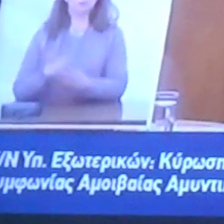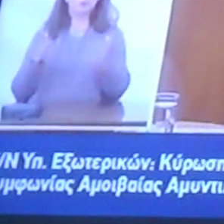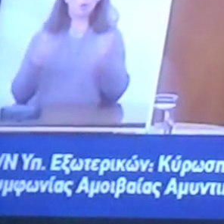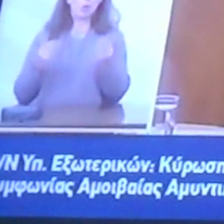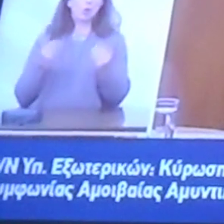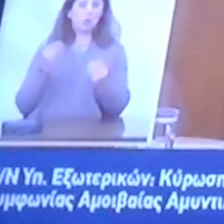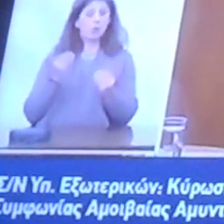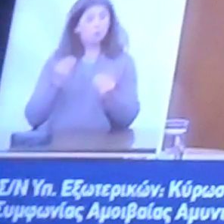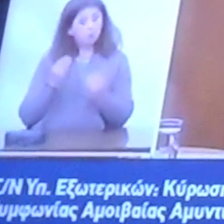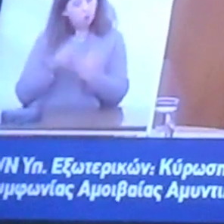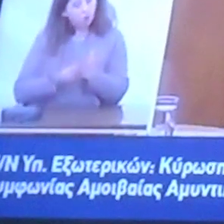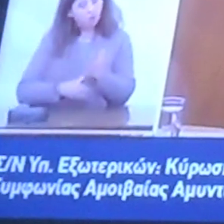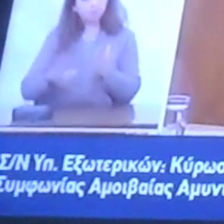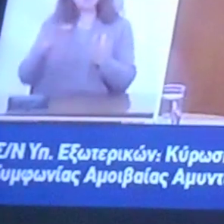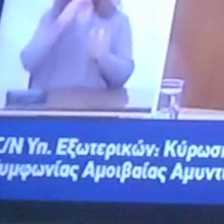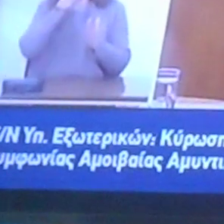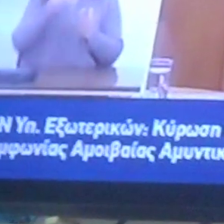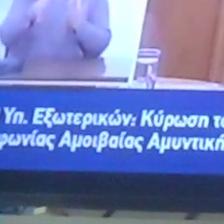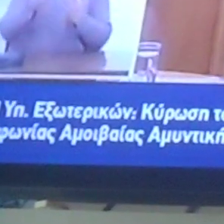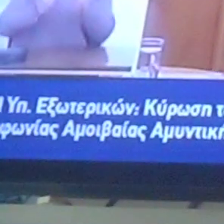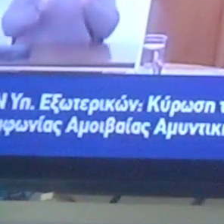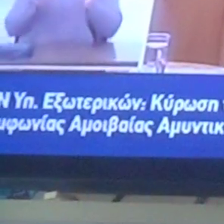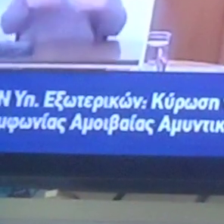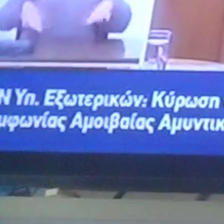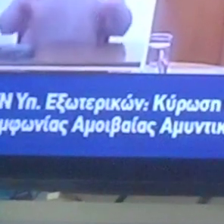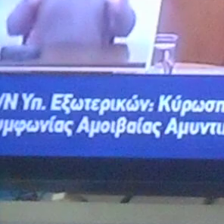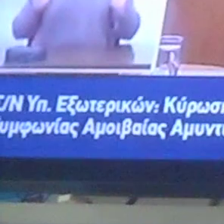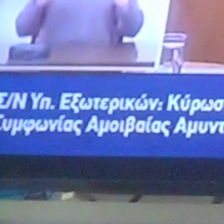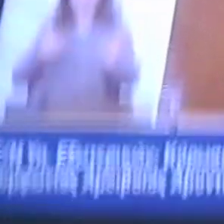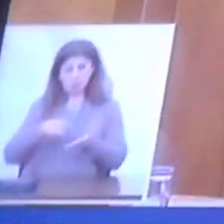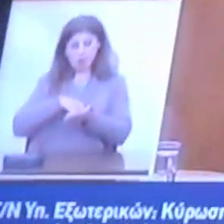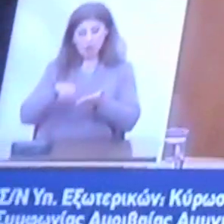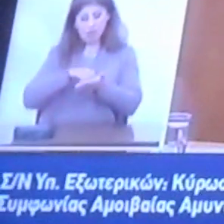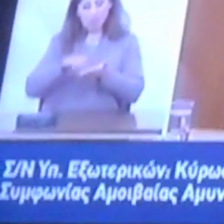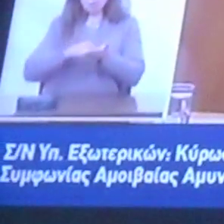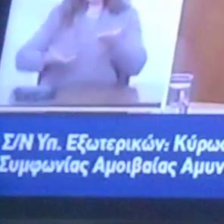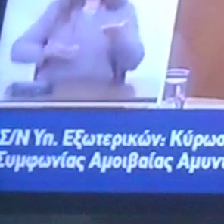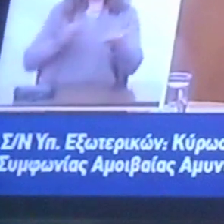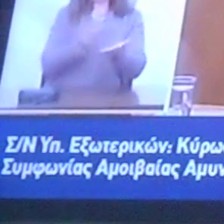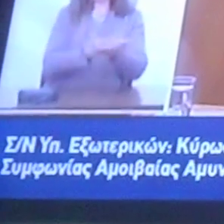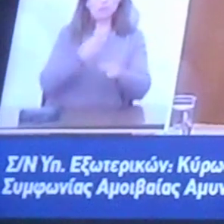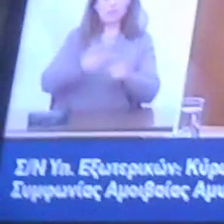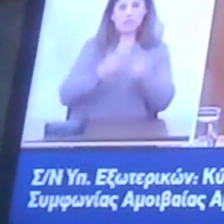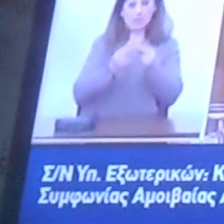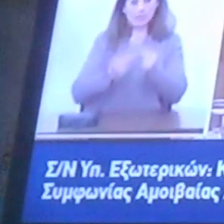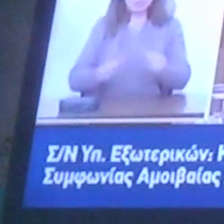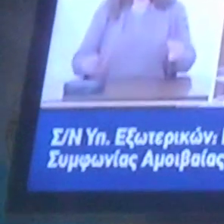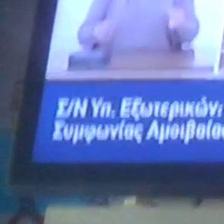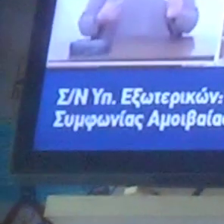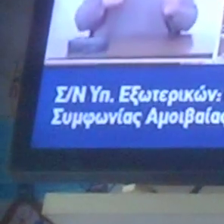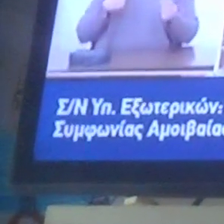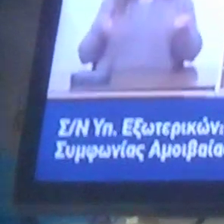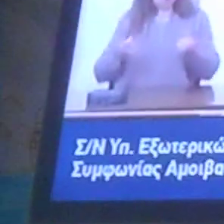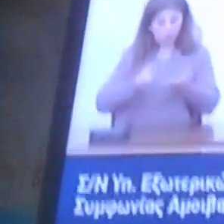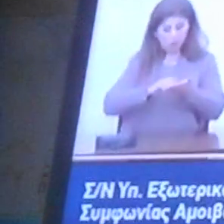από εδώ και στο εξής. Και επειδή δεν θέλω να κουράσω περισσότερο, θα καταθέσω γραπτός πλέον την πρόταση ελληνικής λύσης, το κάνω γραπτός,